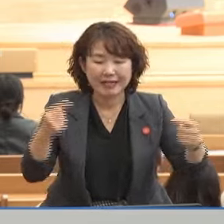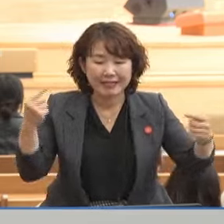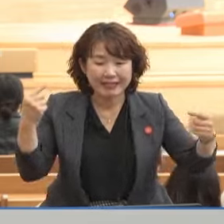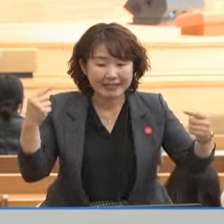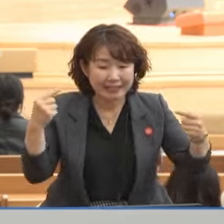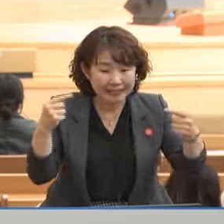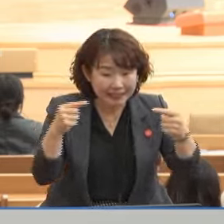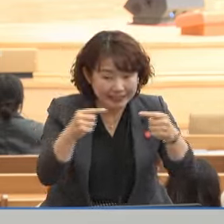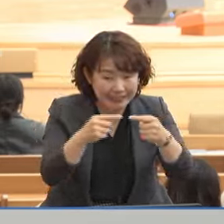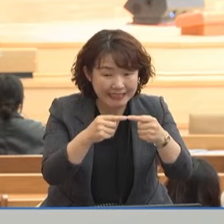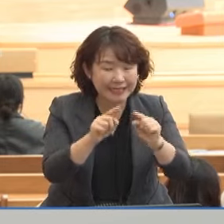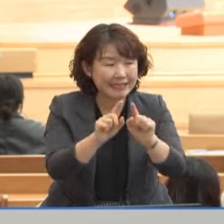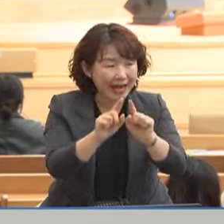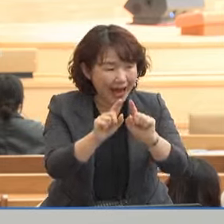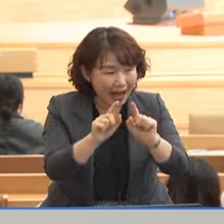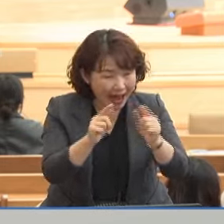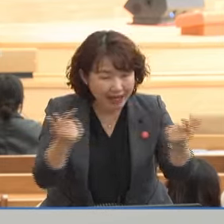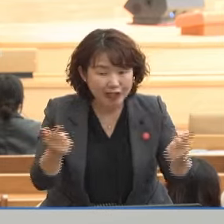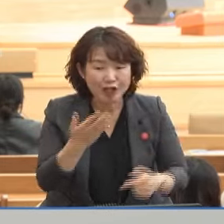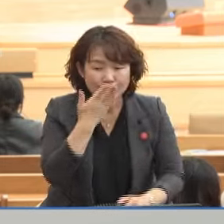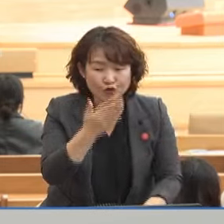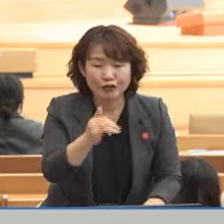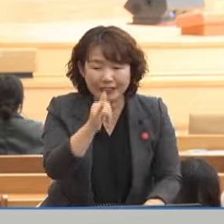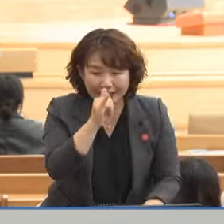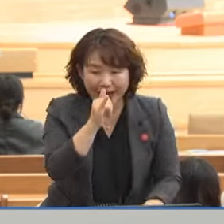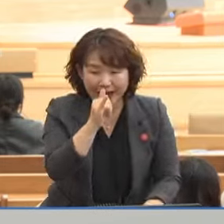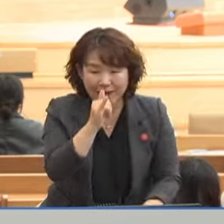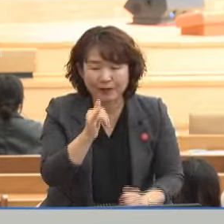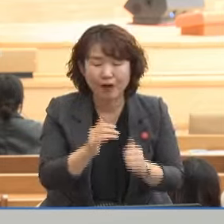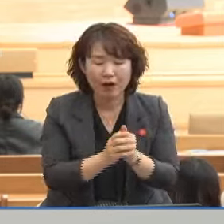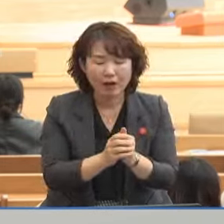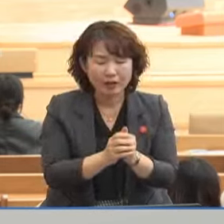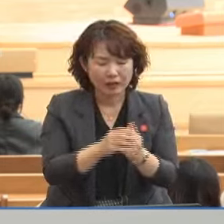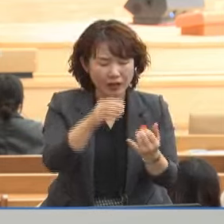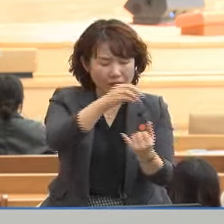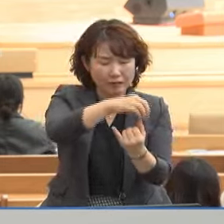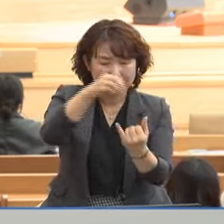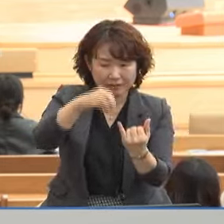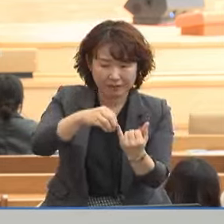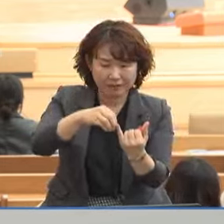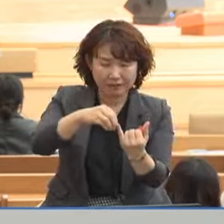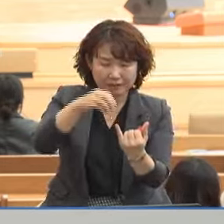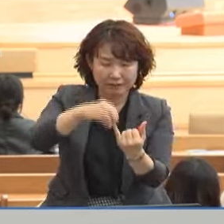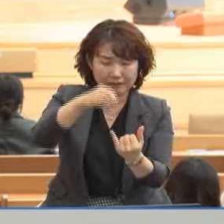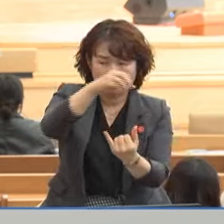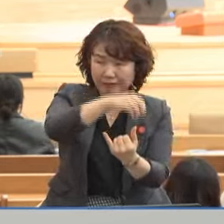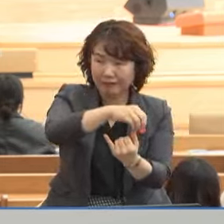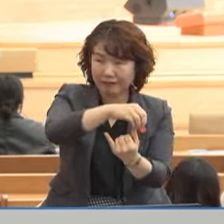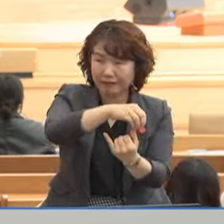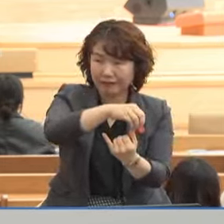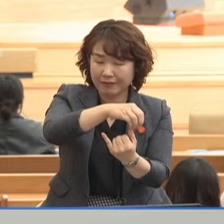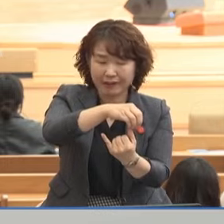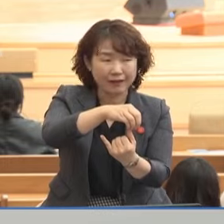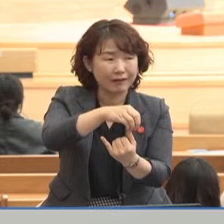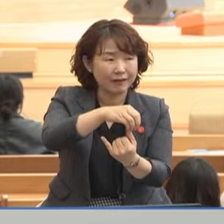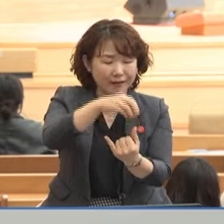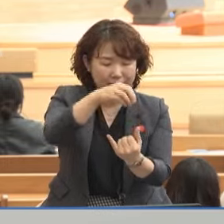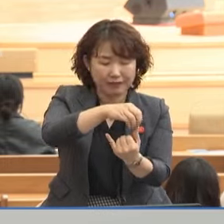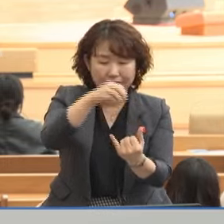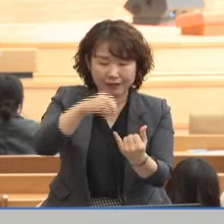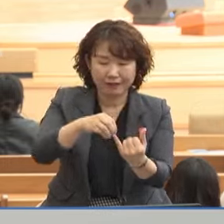트랜스젠더란 성전환, 트랜스젠더란 성전환을 한 사람을 지칭하는